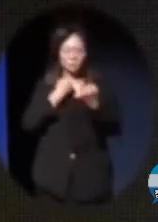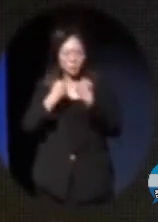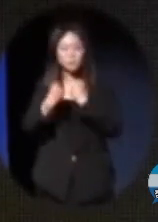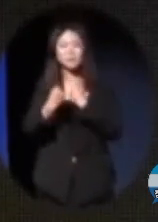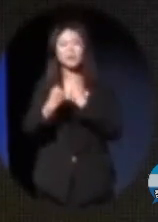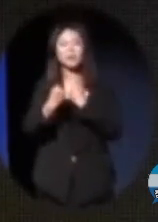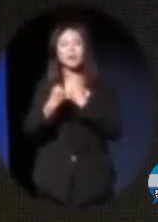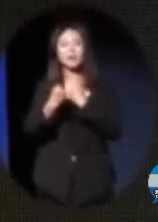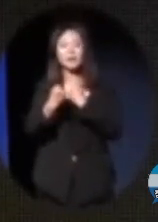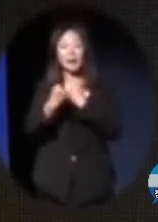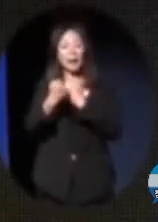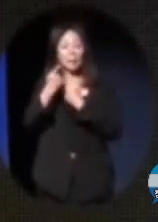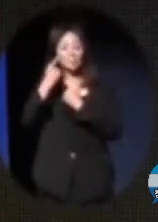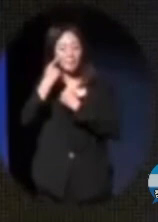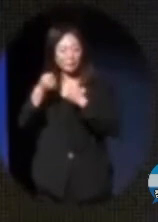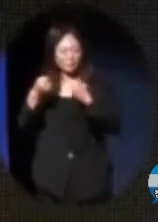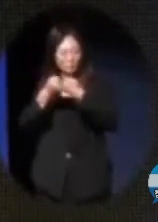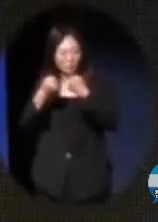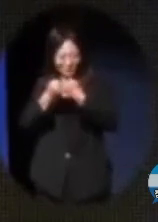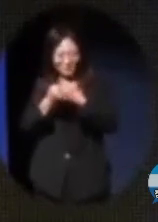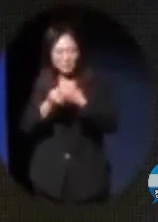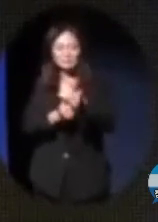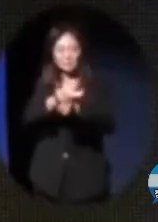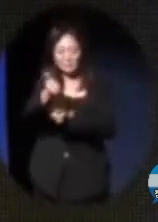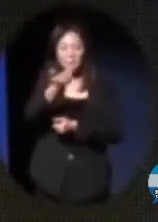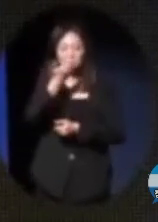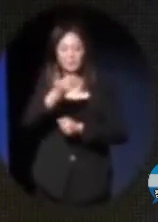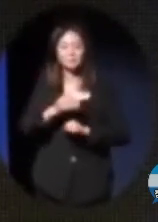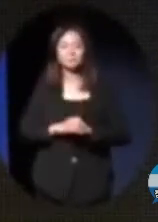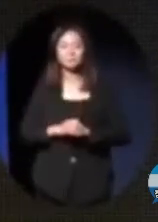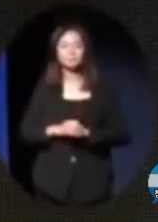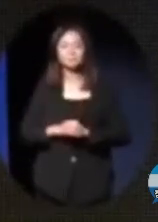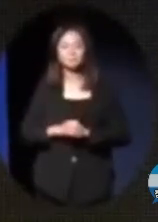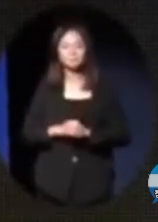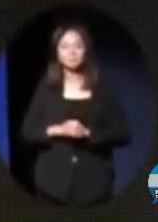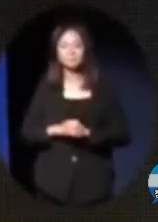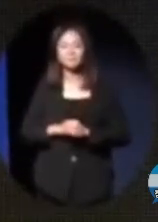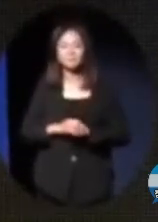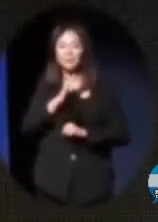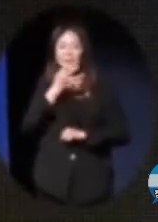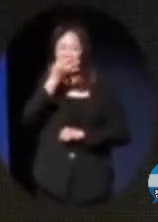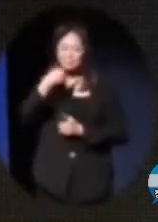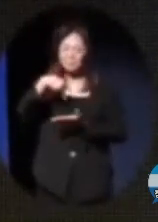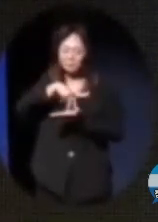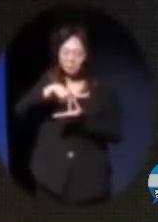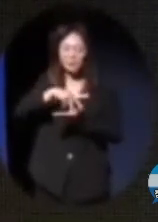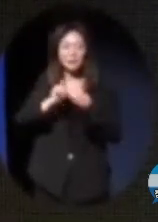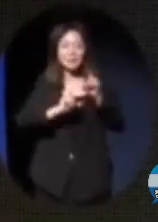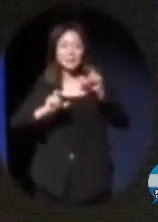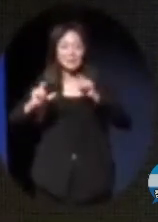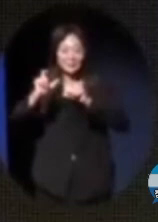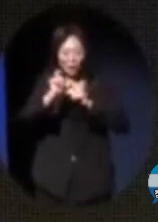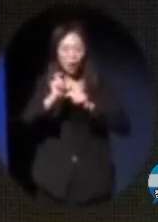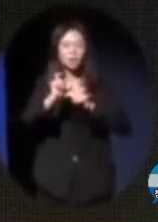않고 정면으로 승부하겠습니다. 백척간두의 끝에서 한 걸음 더